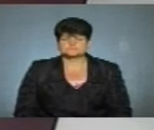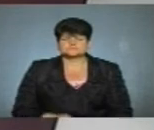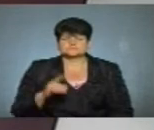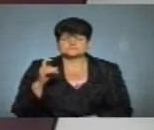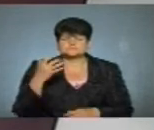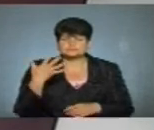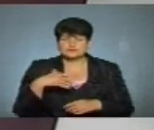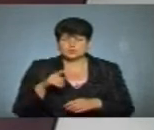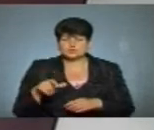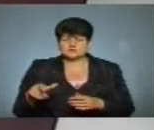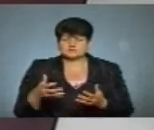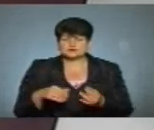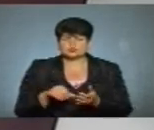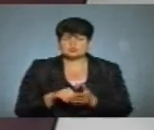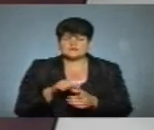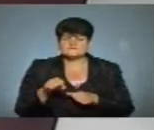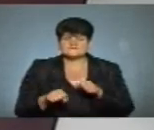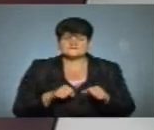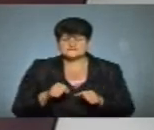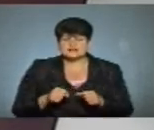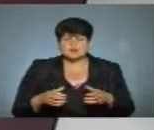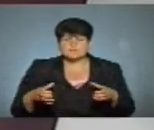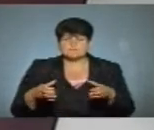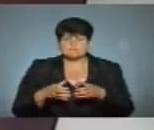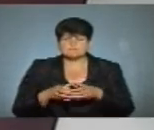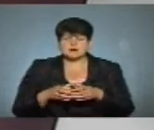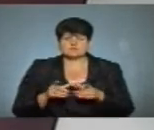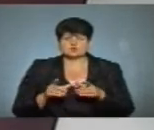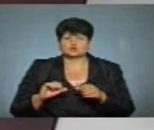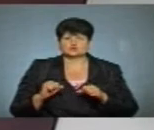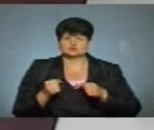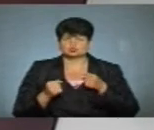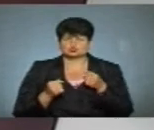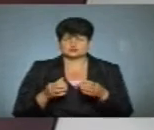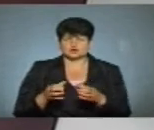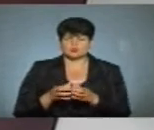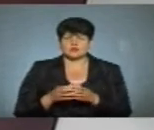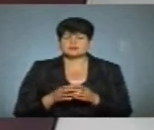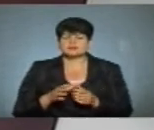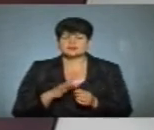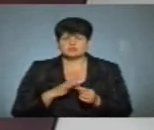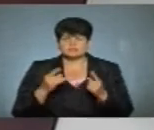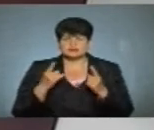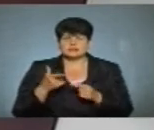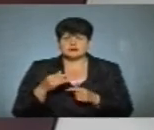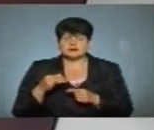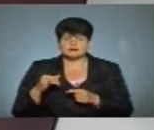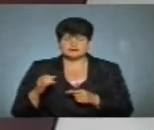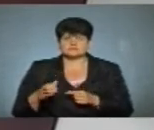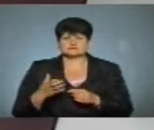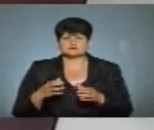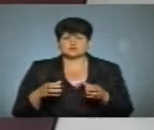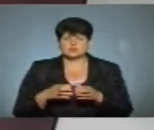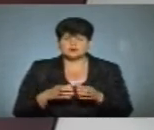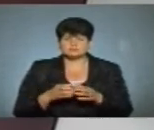150 осіб взяли участь у веломарафоні «Дружня громада», який відбувся у Великогаївській об'єднаній територіальній громаді. Про це розповів